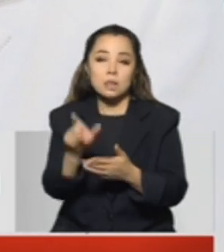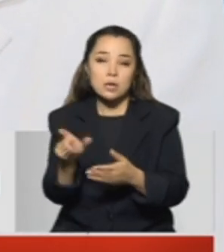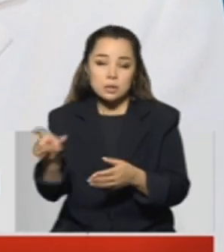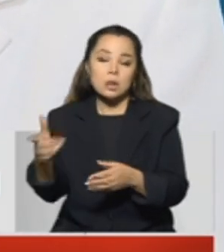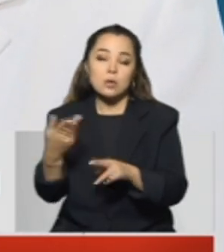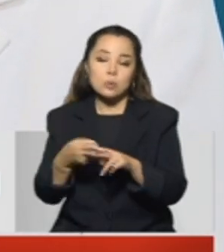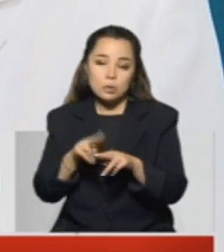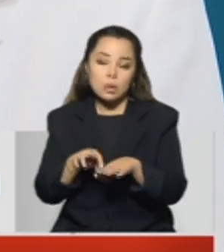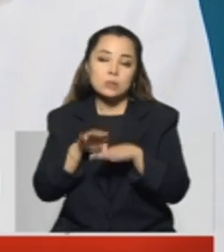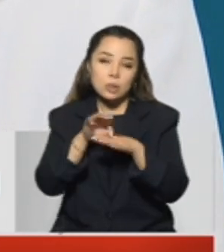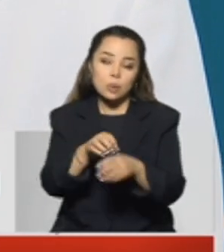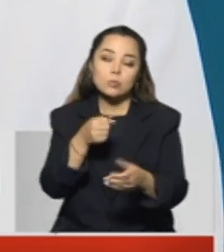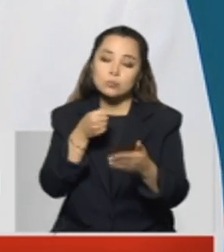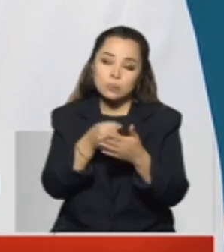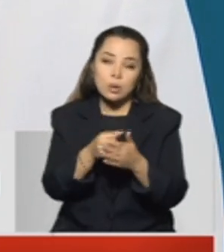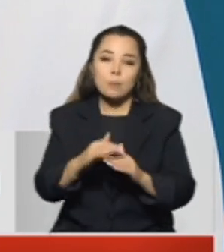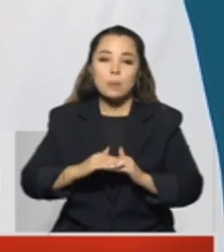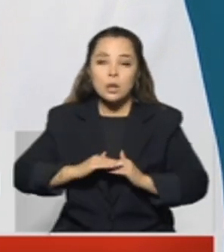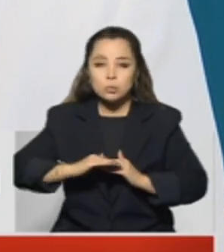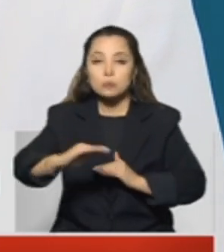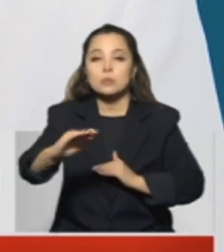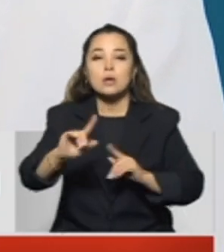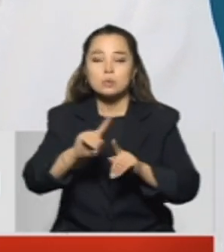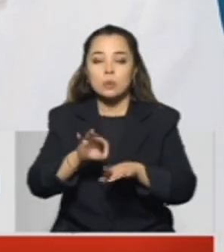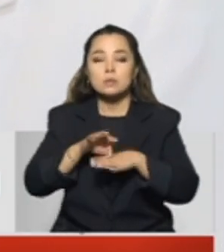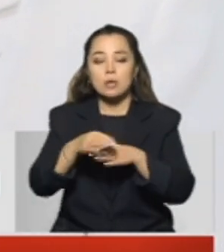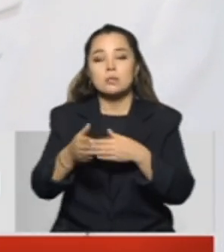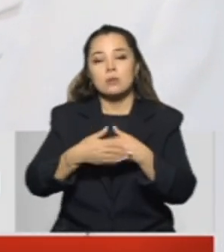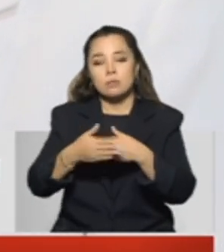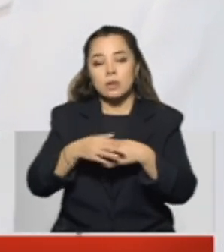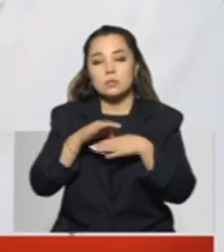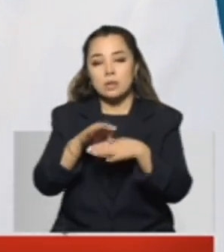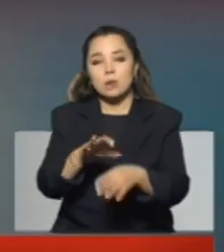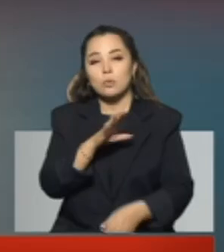дейін жаңа пандуспен арнайы жолмен сөйтіп шығарып қысалдық.